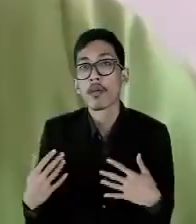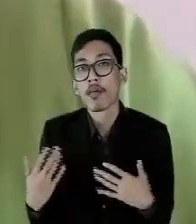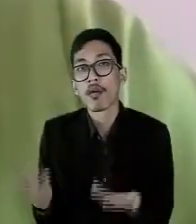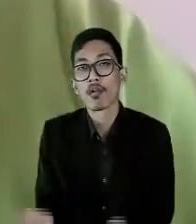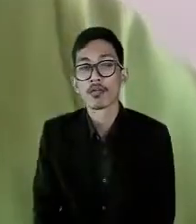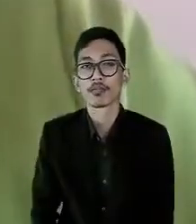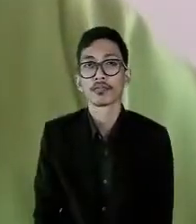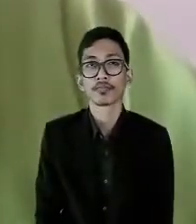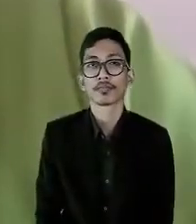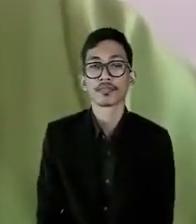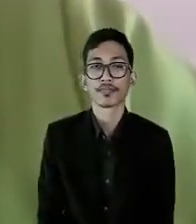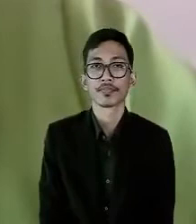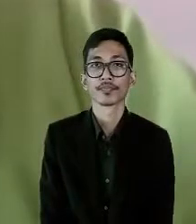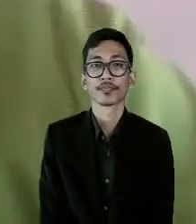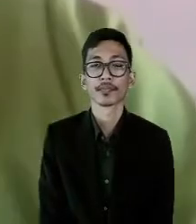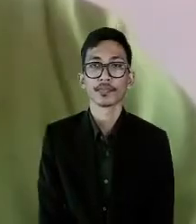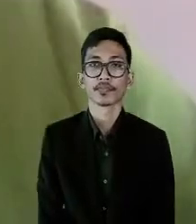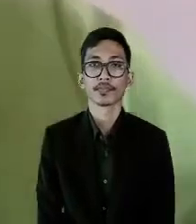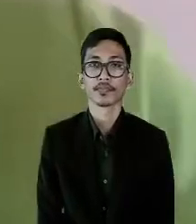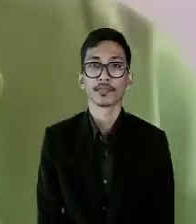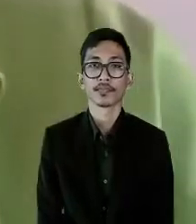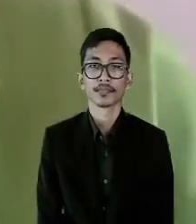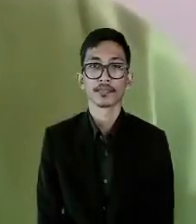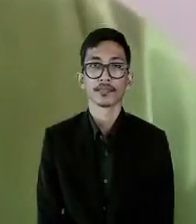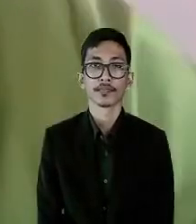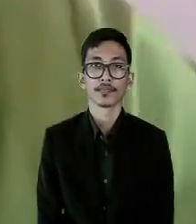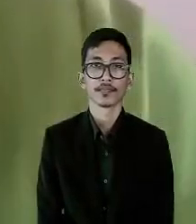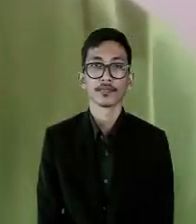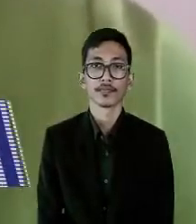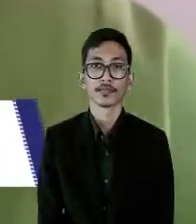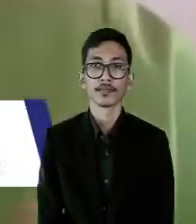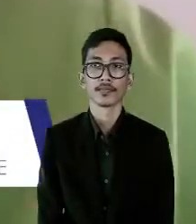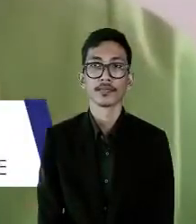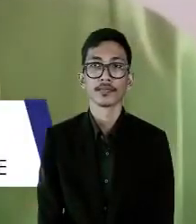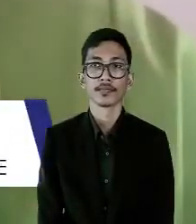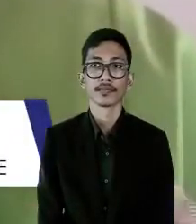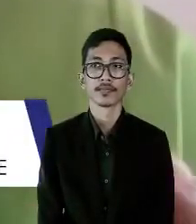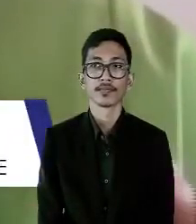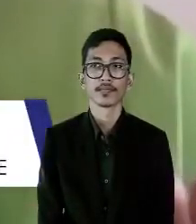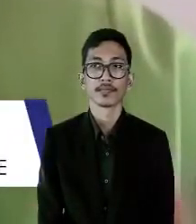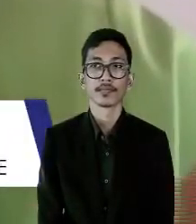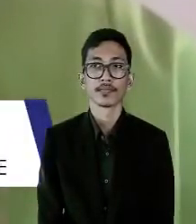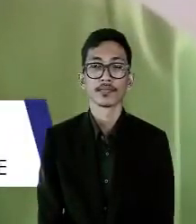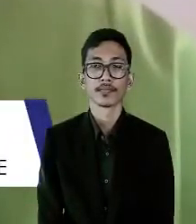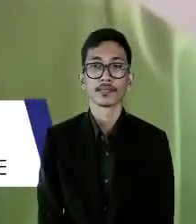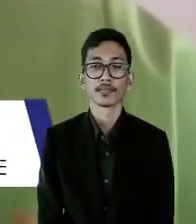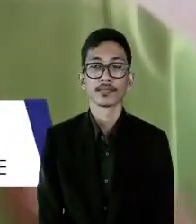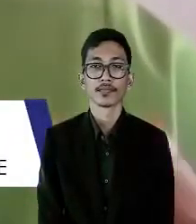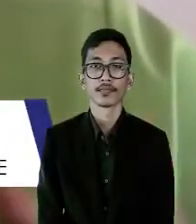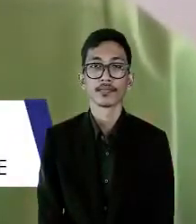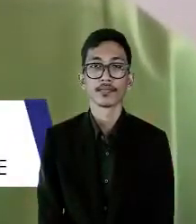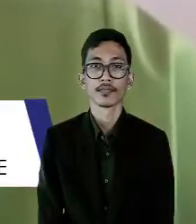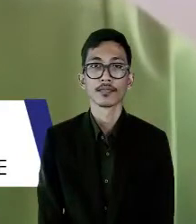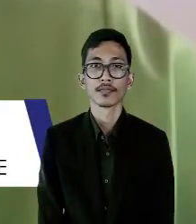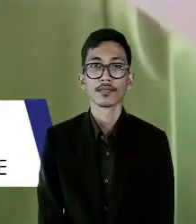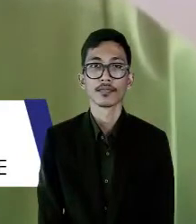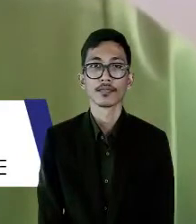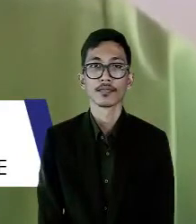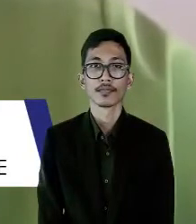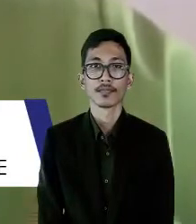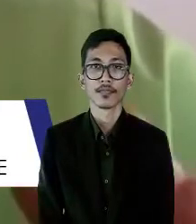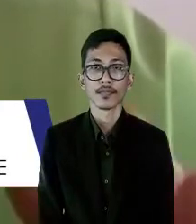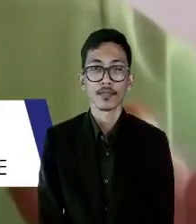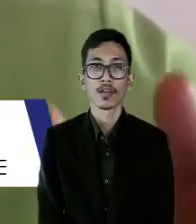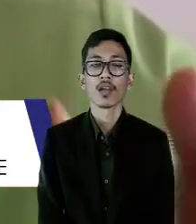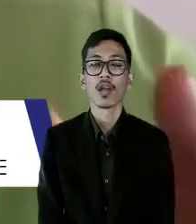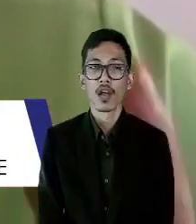terima kasih. Di Satgas PON 20 ini memang